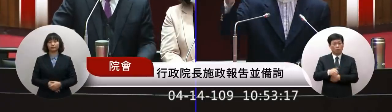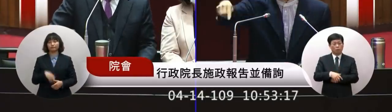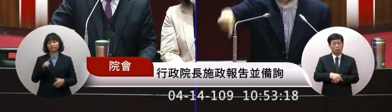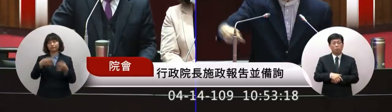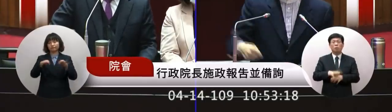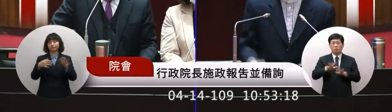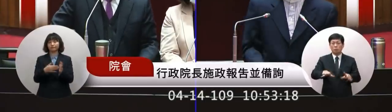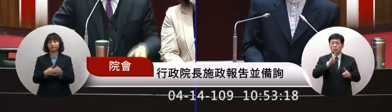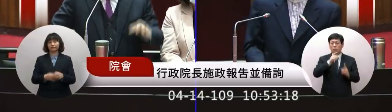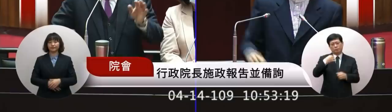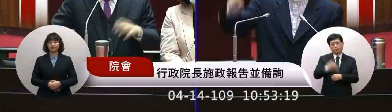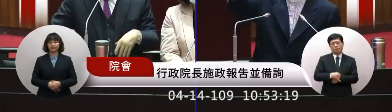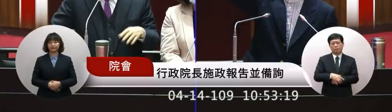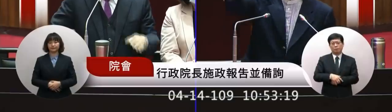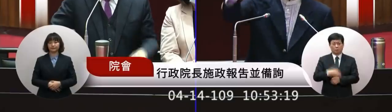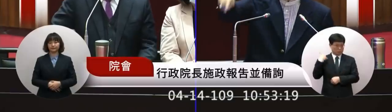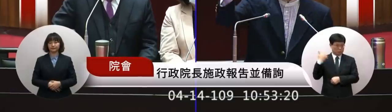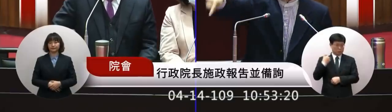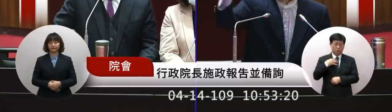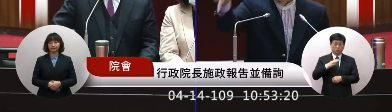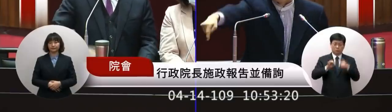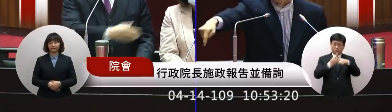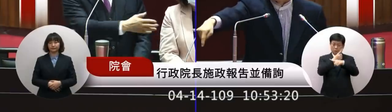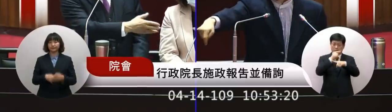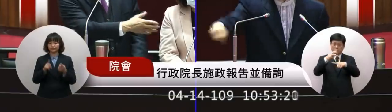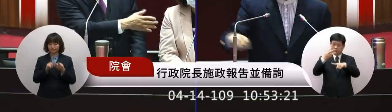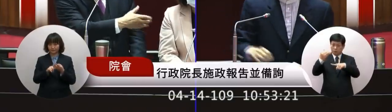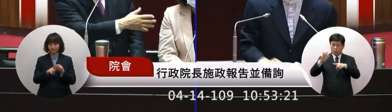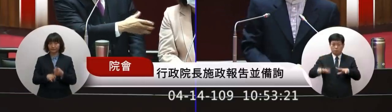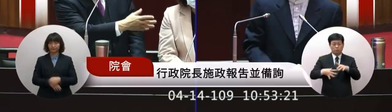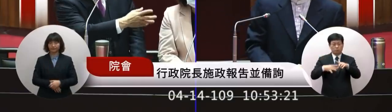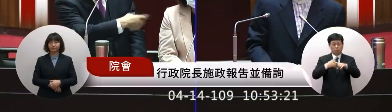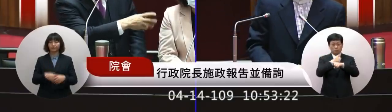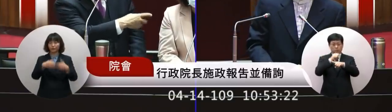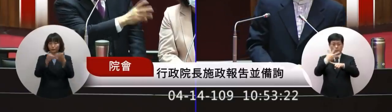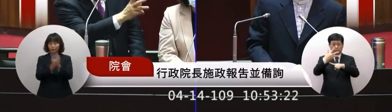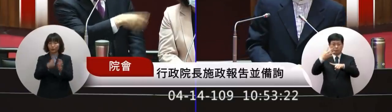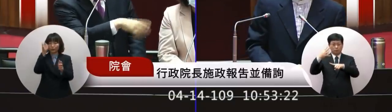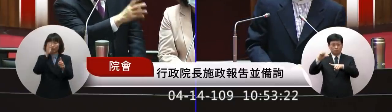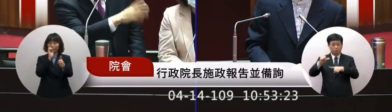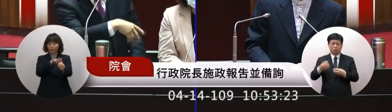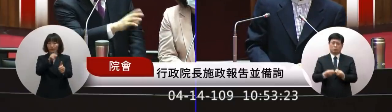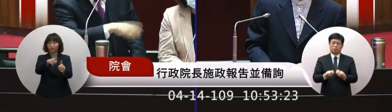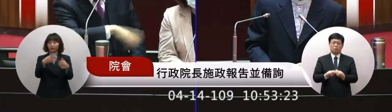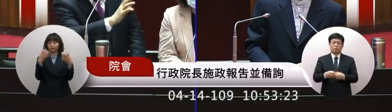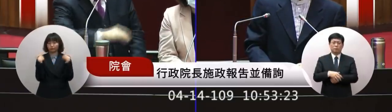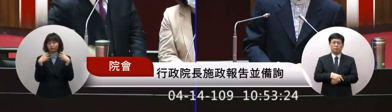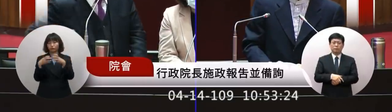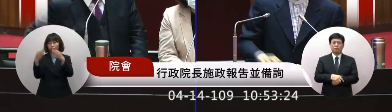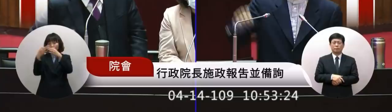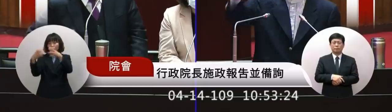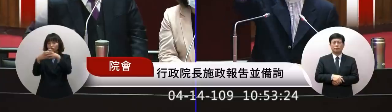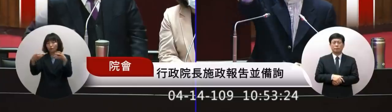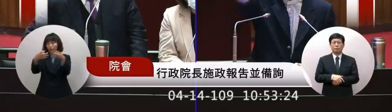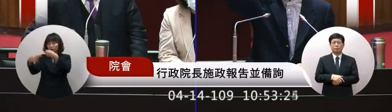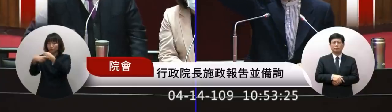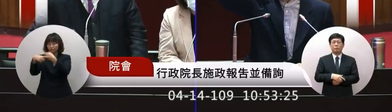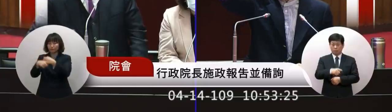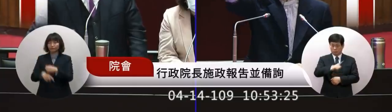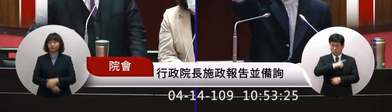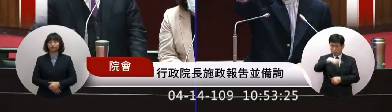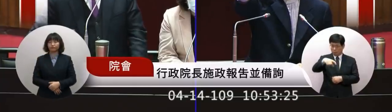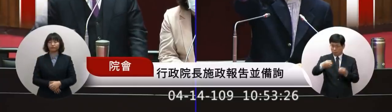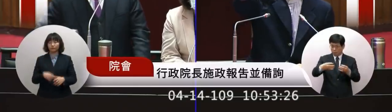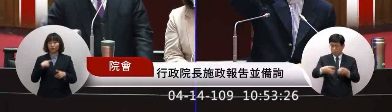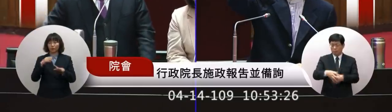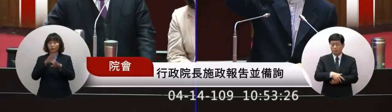尼明了啦。 啊，怎么个歹啊？啊，以前1.39就变1.845啊。 部长， 对啦， 部长甲银行团，你 算啦。我那个讲，我